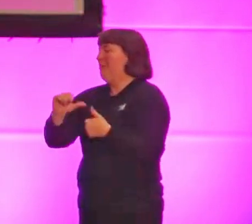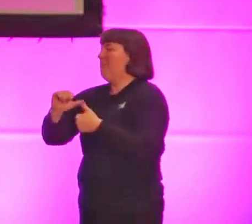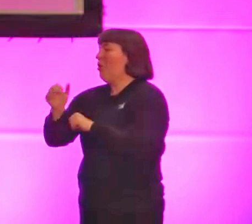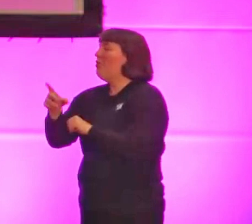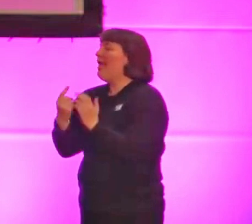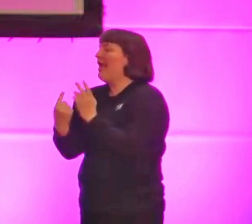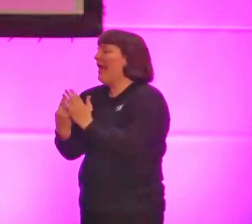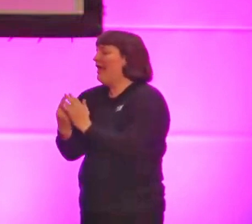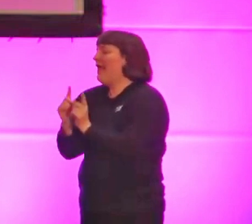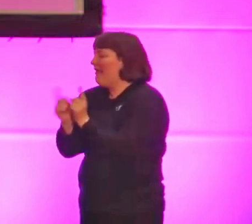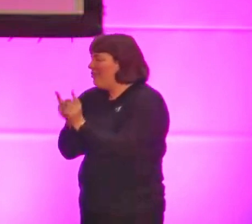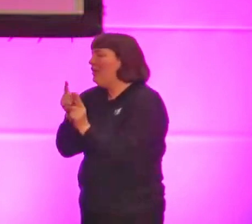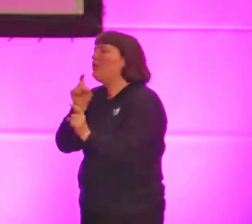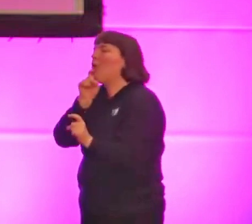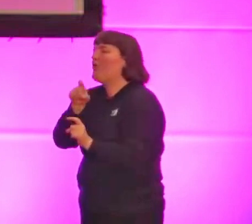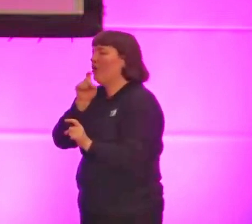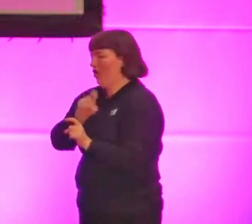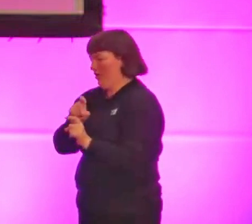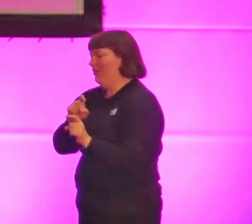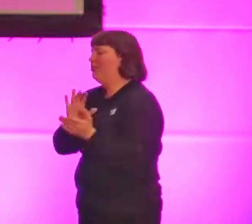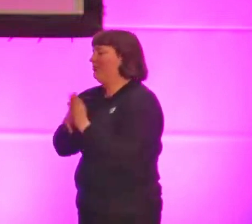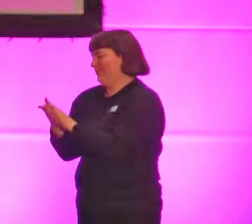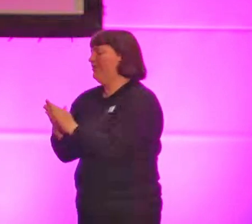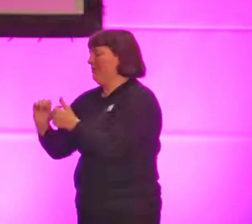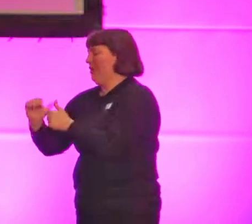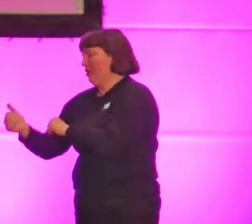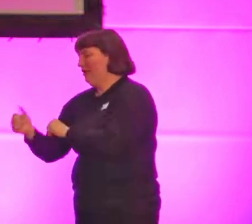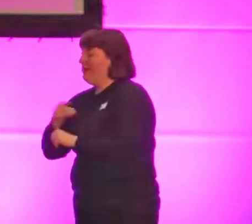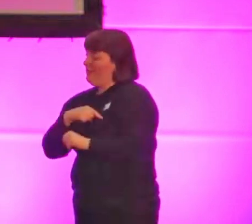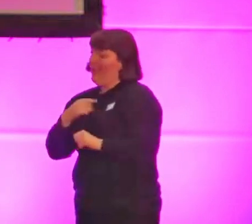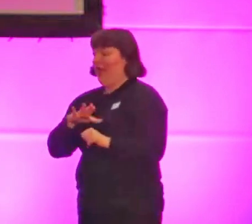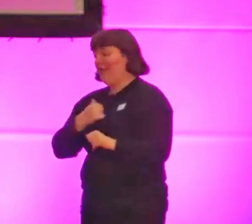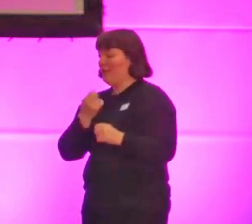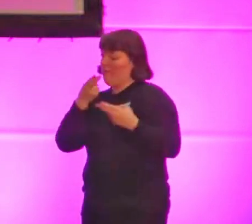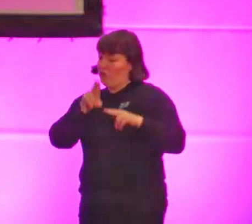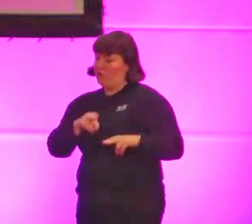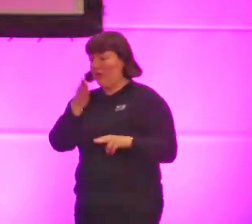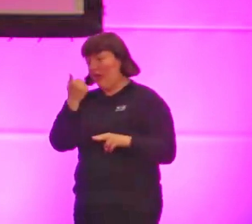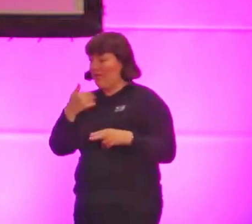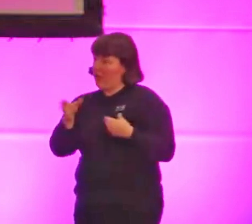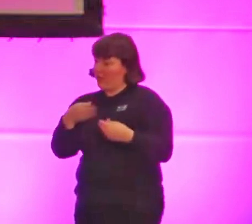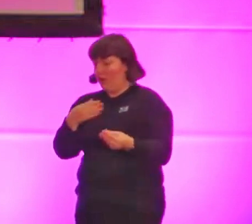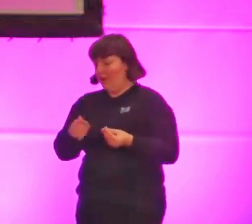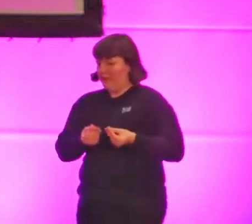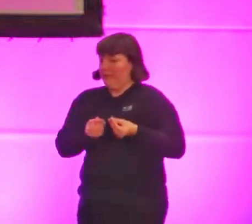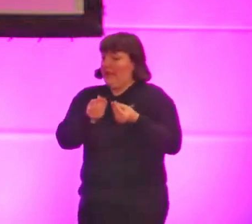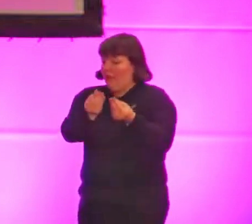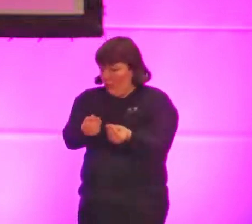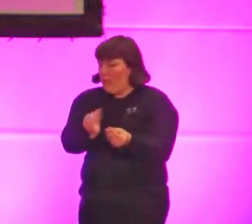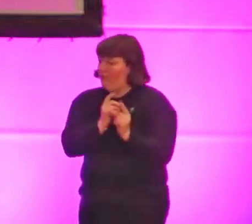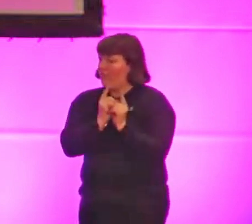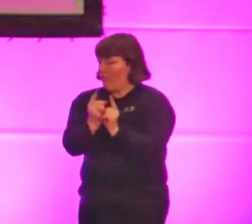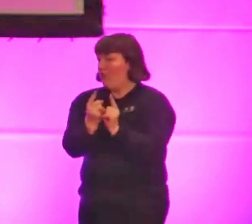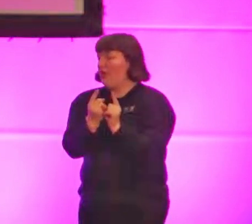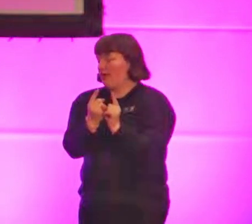eventuellt åtal. Men vi bedömde att det fanns ändå en möjlighet att dela ut materialet under vissa förutsättningar